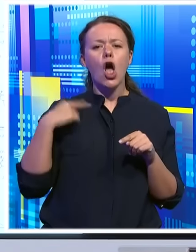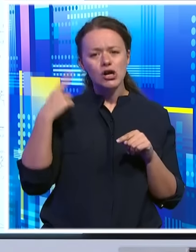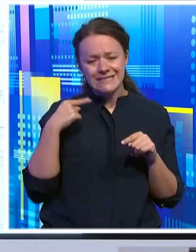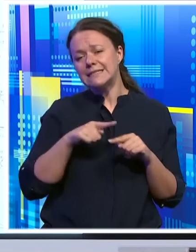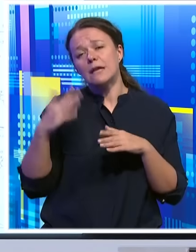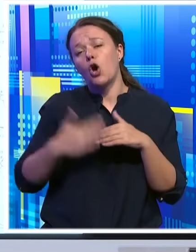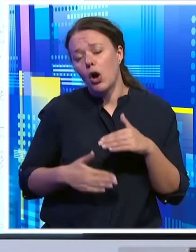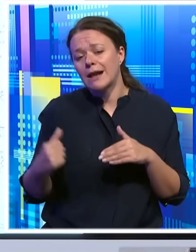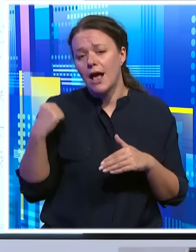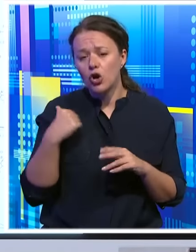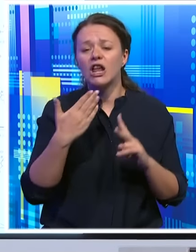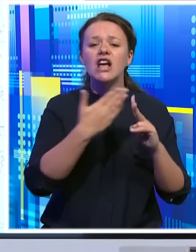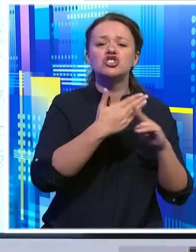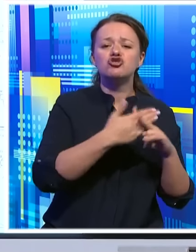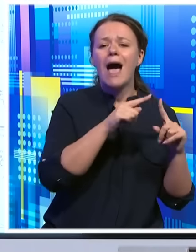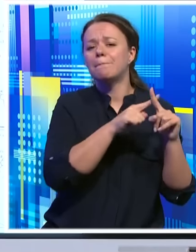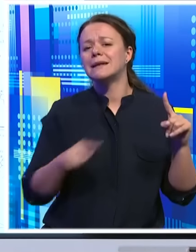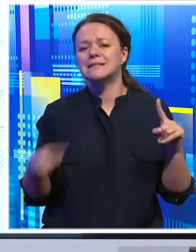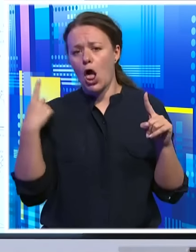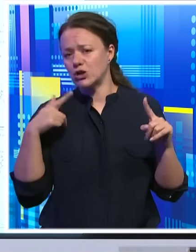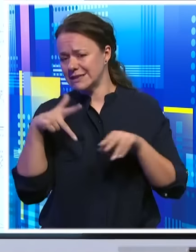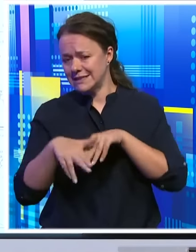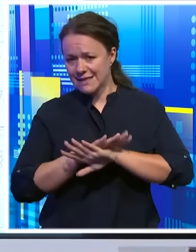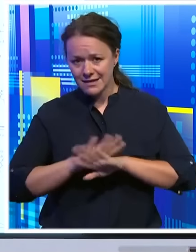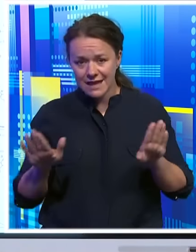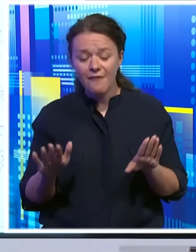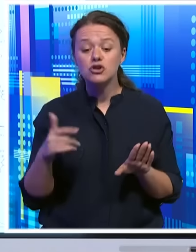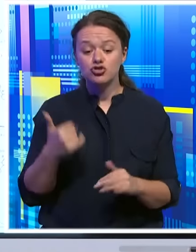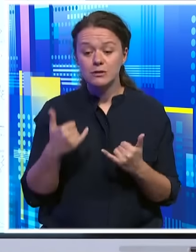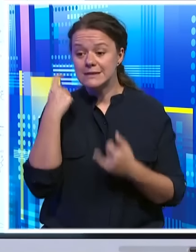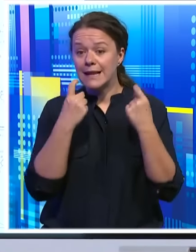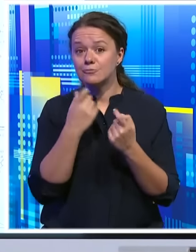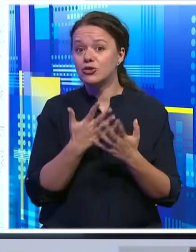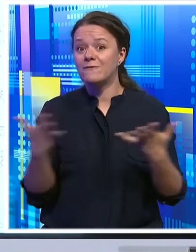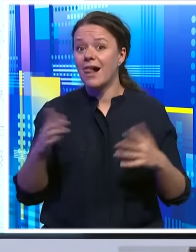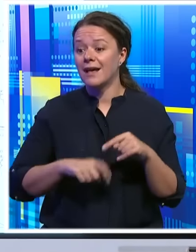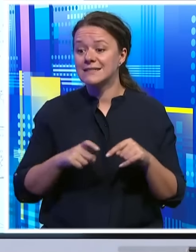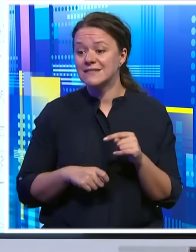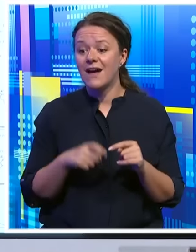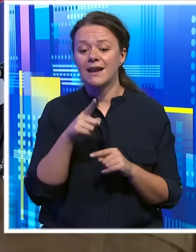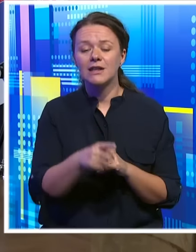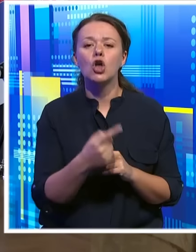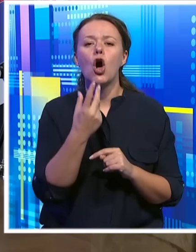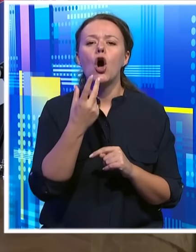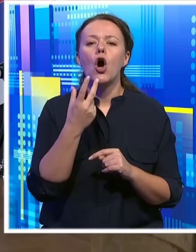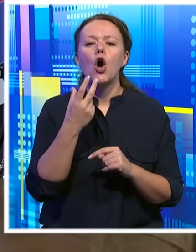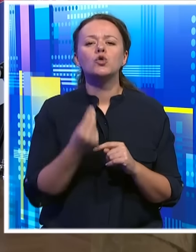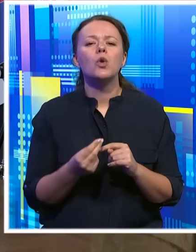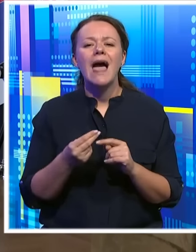dakle Šabac, Loznica završeno. Razmišljamo o velikoj stvari ovde, da odlično nam ide Dunavski koridor